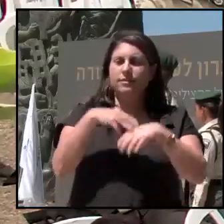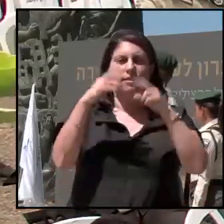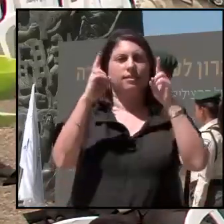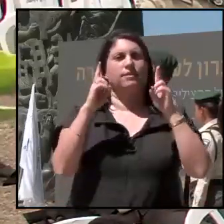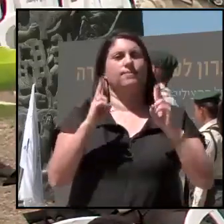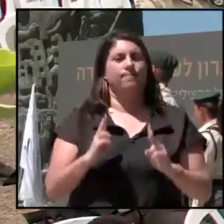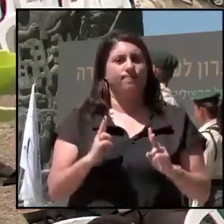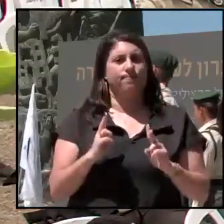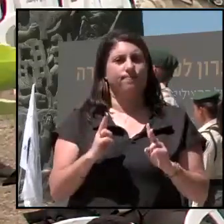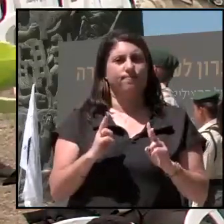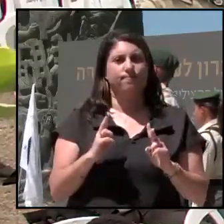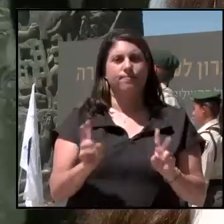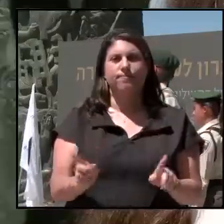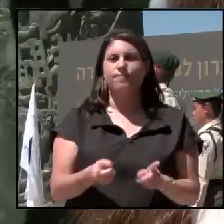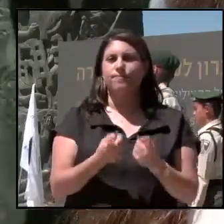הכבידה